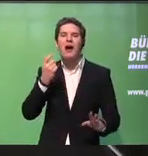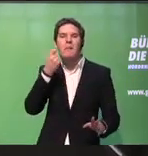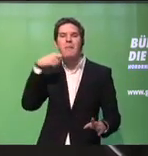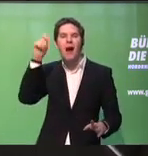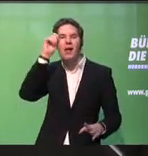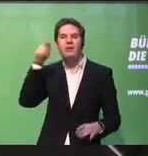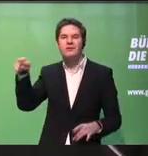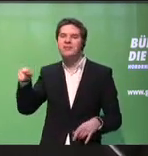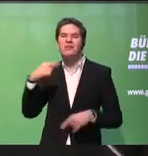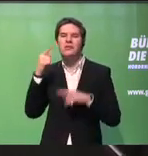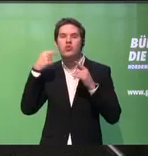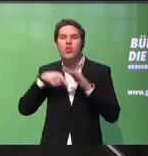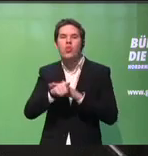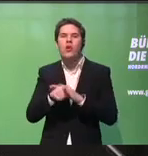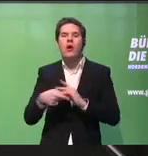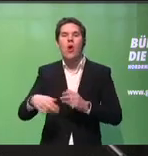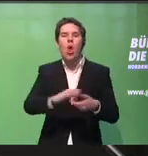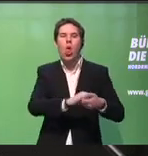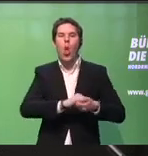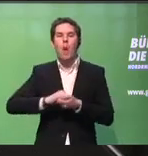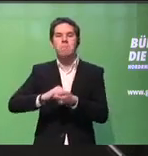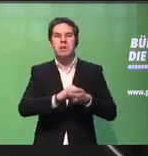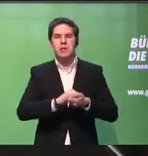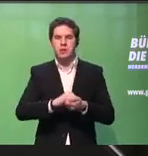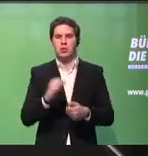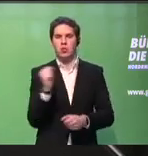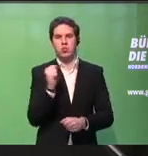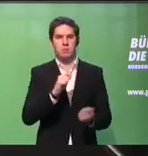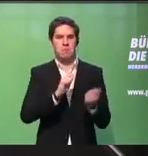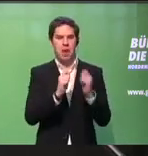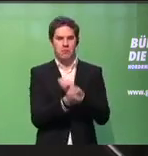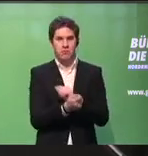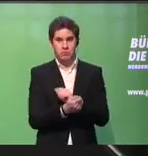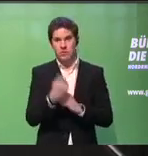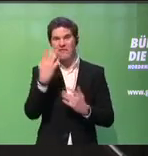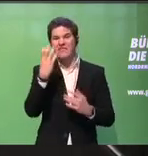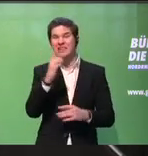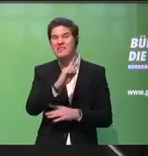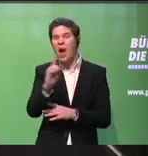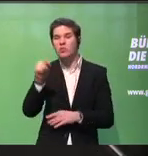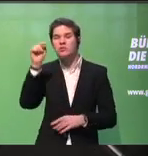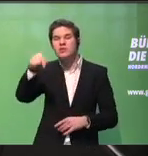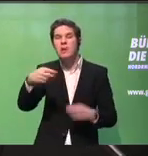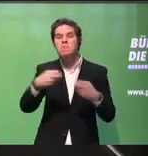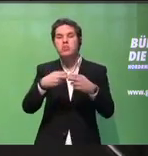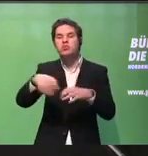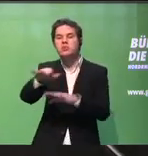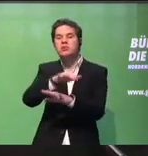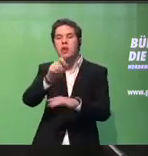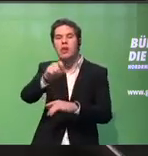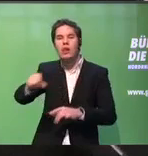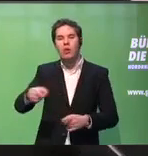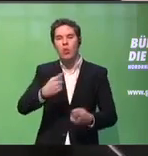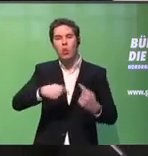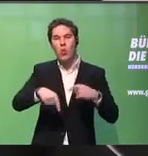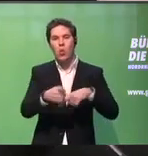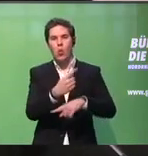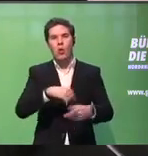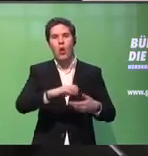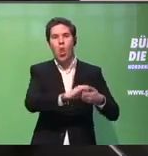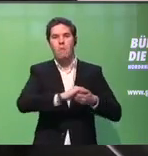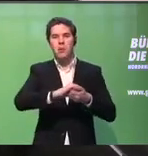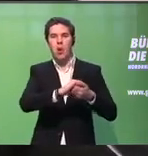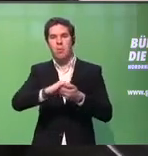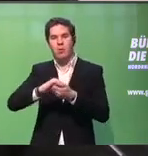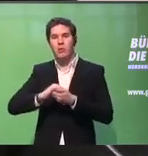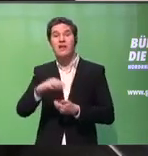befallen. 40.000 Lobbyisten alleine in Brüssel. Was die dort treiben, ist intransparent. Und sehr häufig werden diese Lobbyisten von